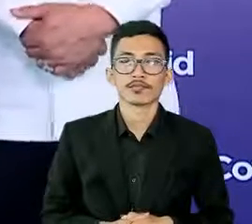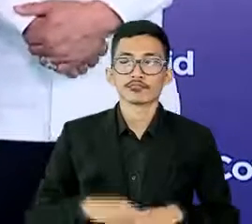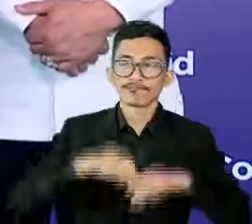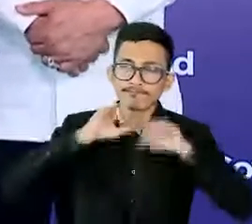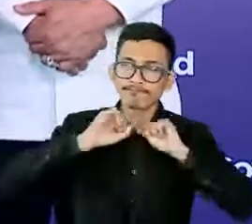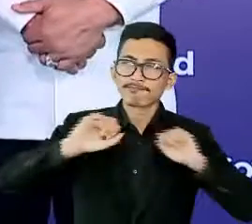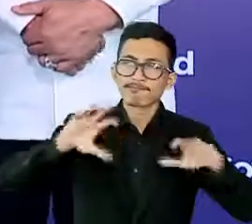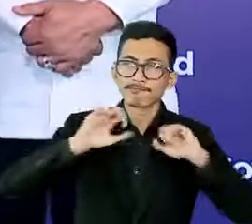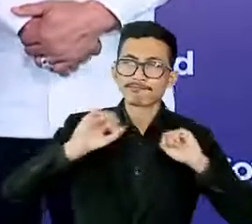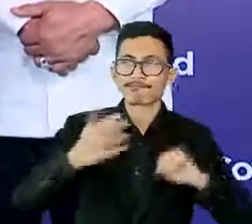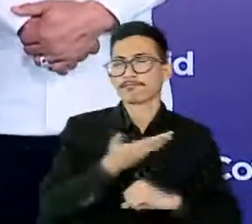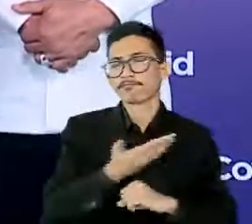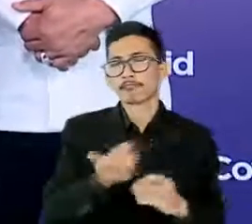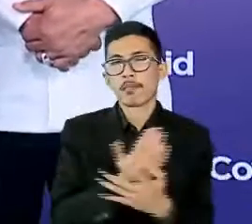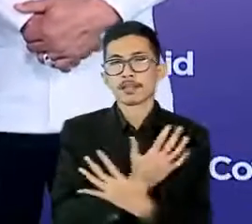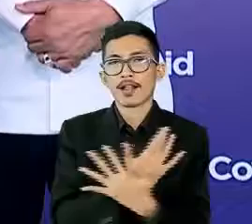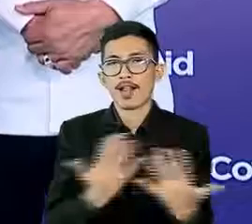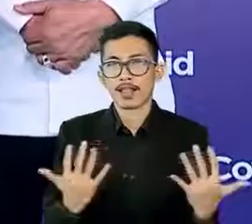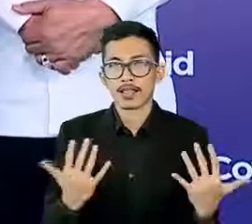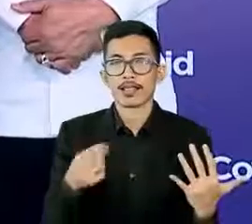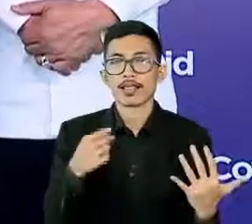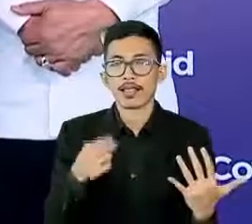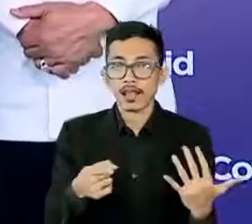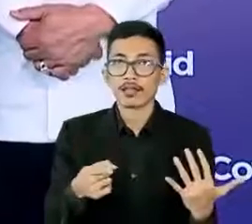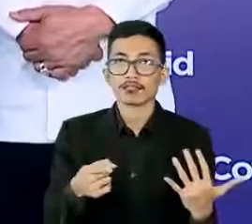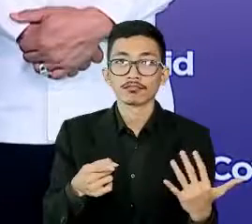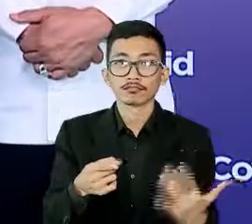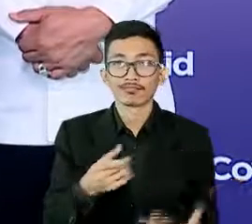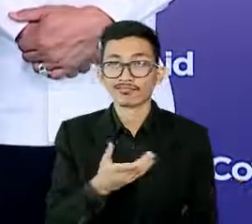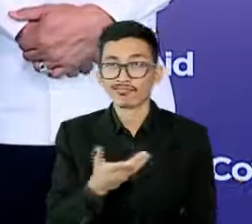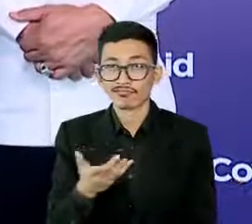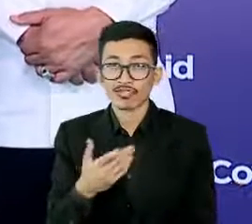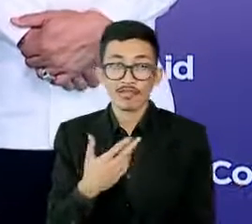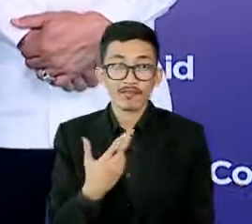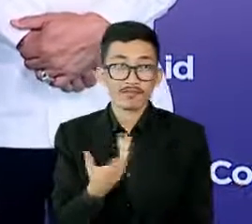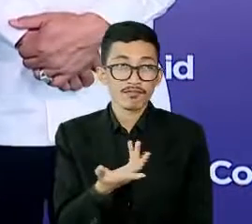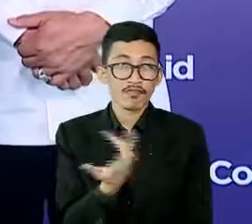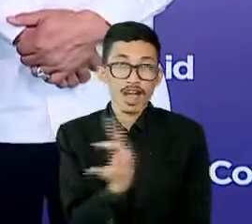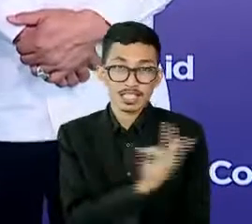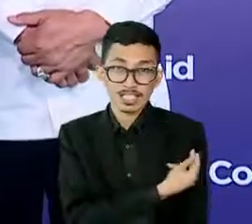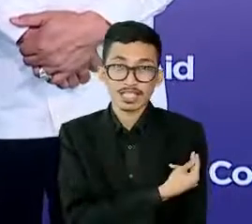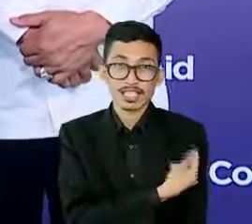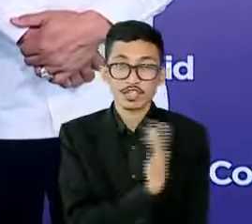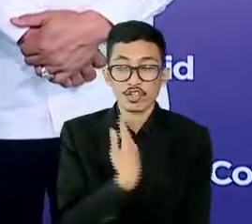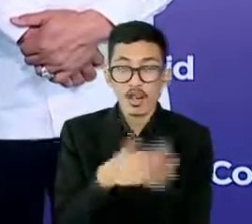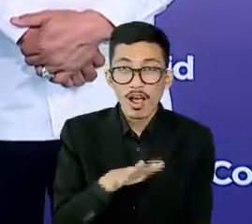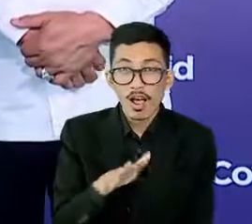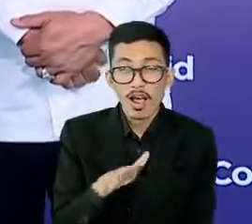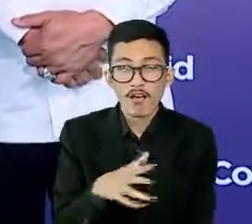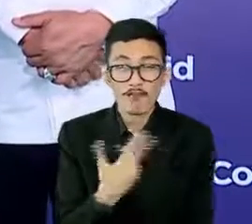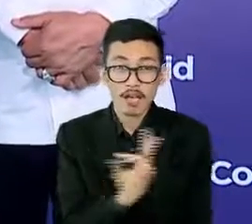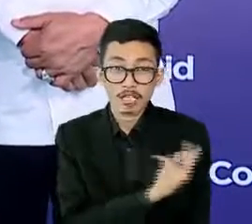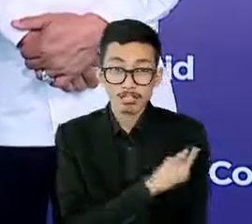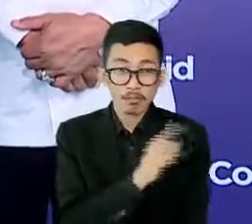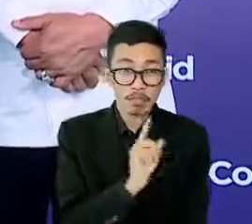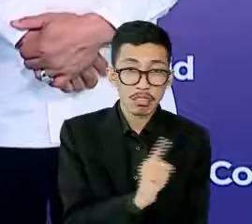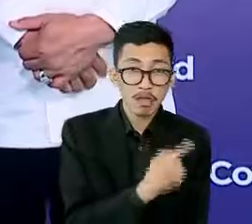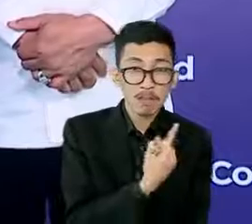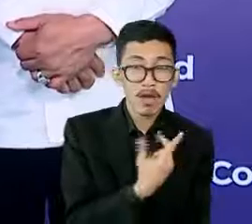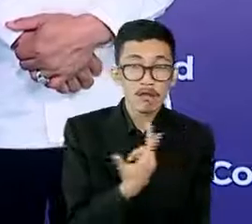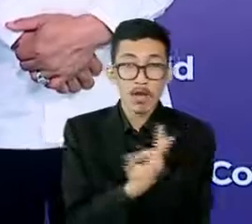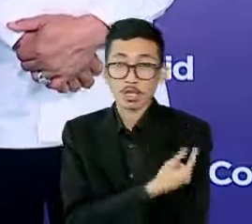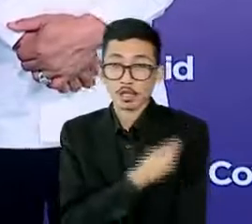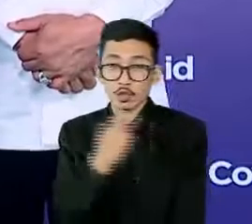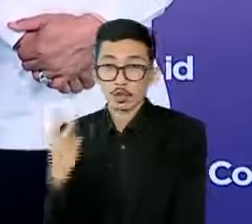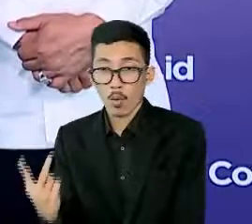seluruh masyarakat bahwa walaupun kita sudah divaksin Hai baik yang pertama maupun